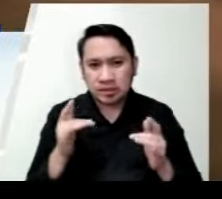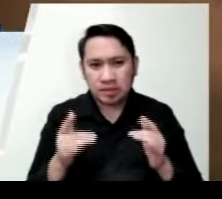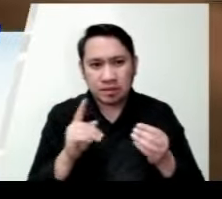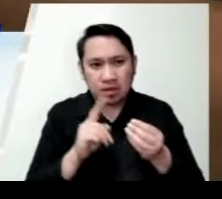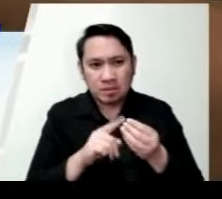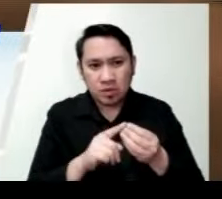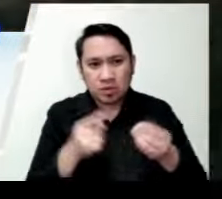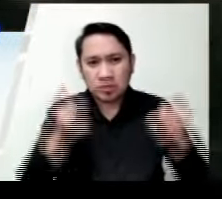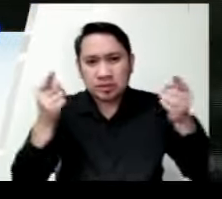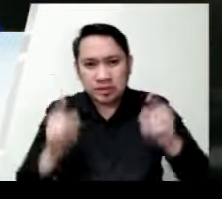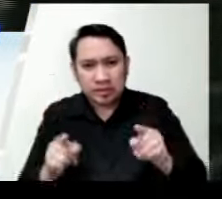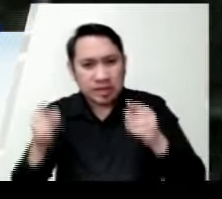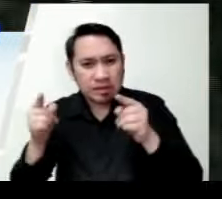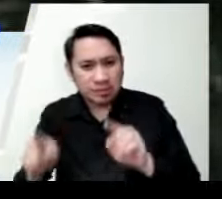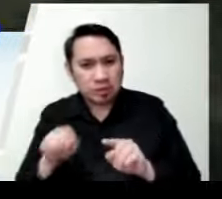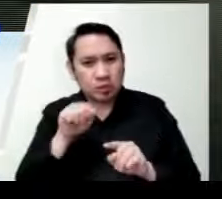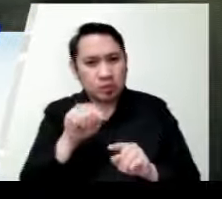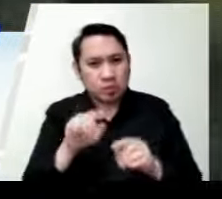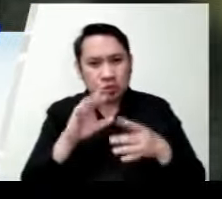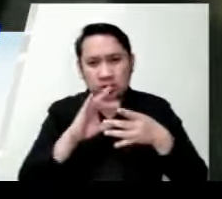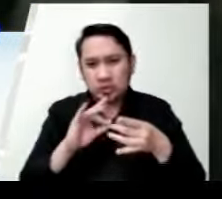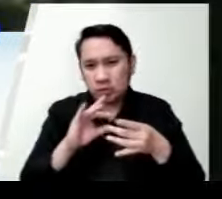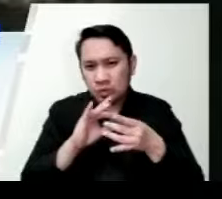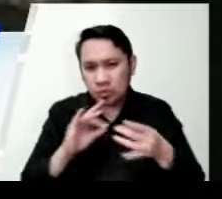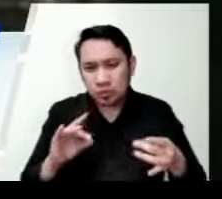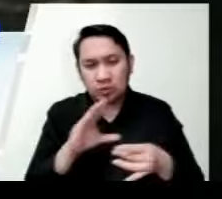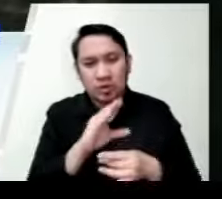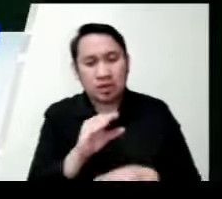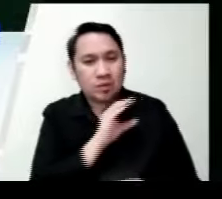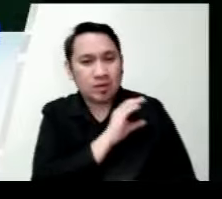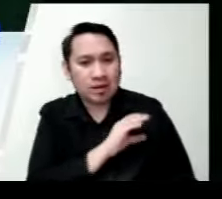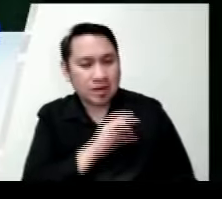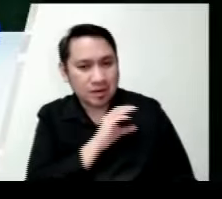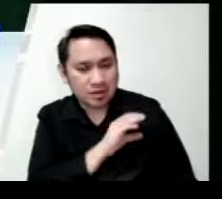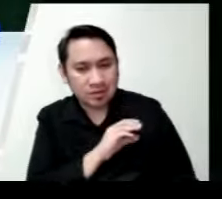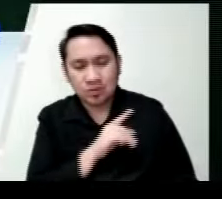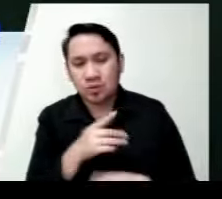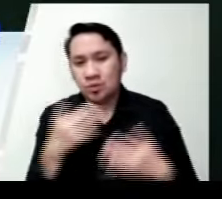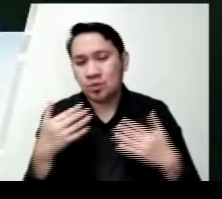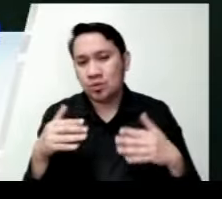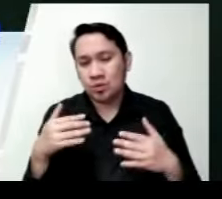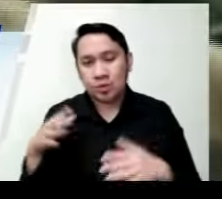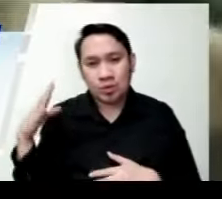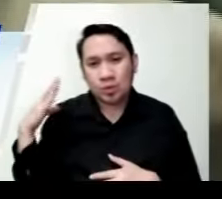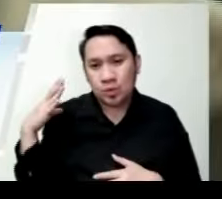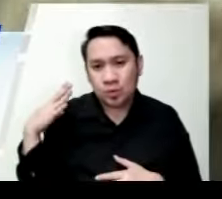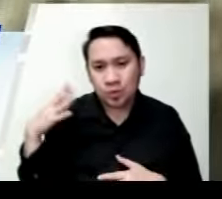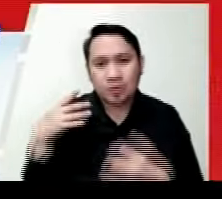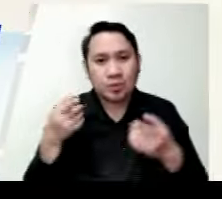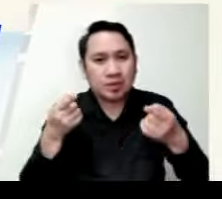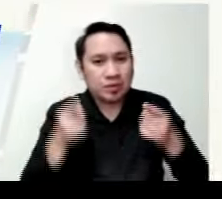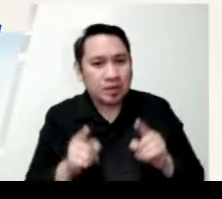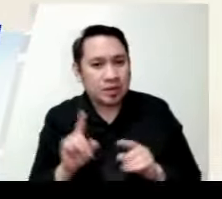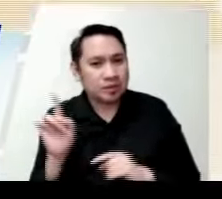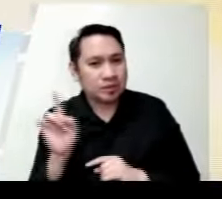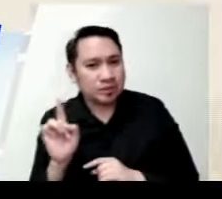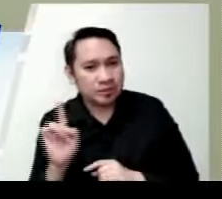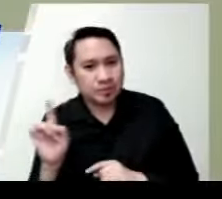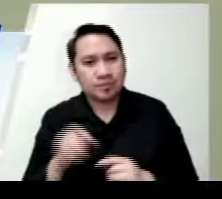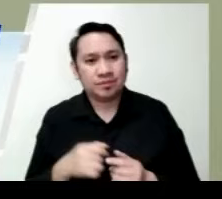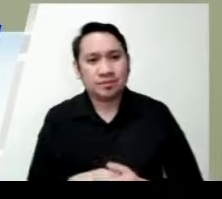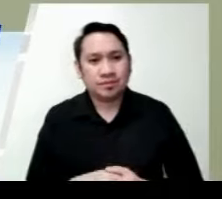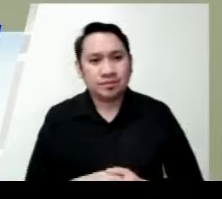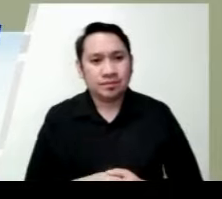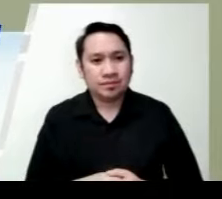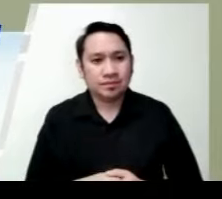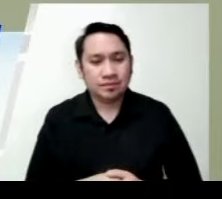sa istorya at sa mga karakter ni na Barbie, David, Sanya at Alden. Tignan